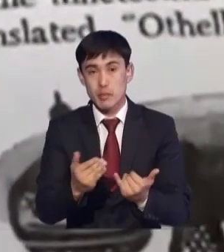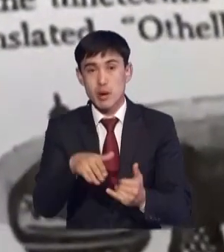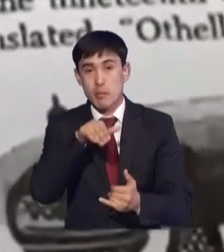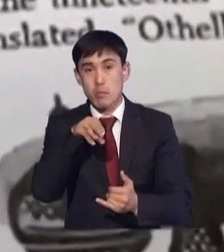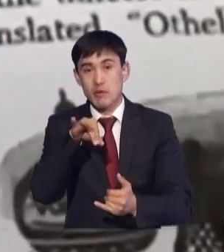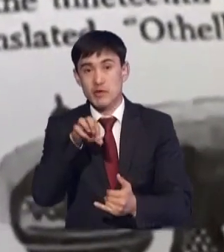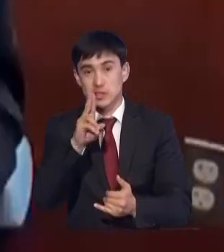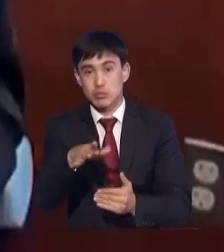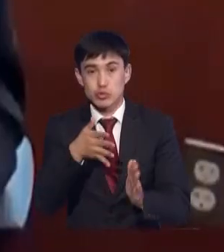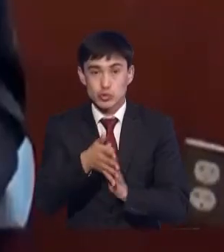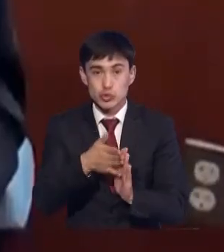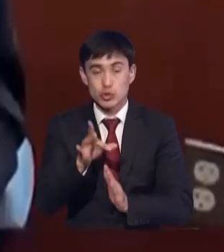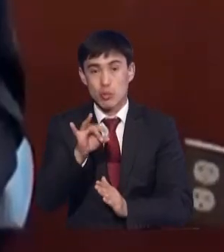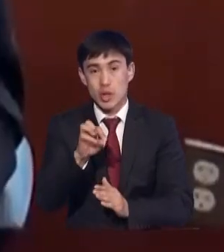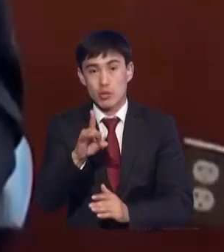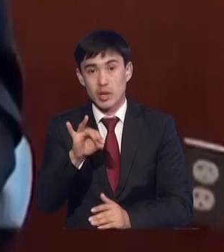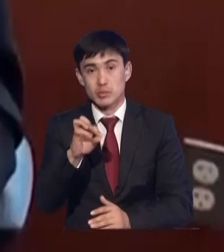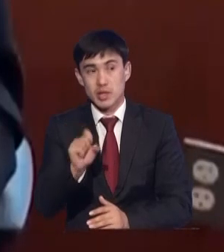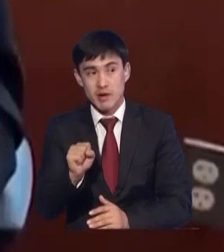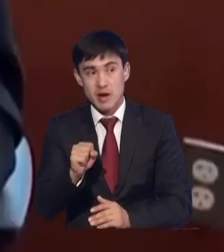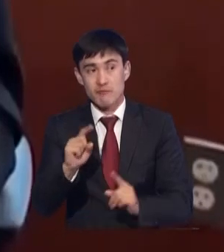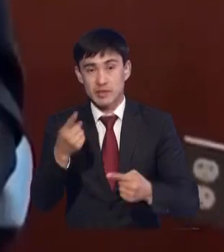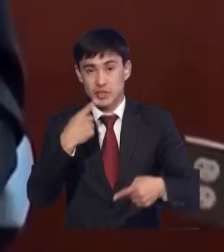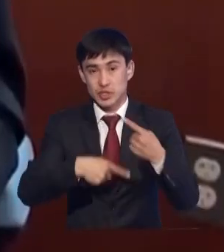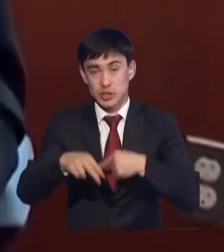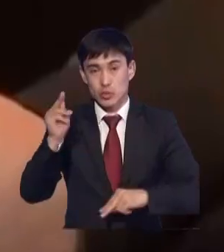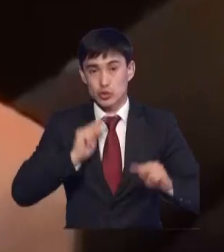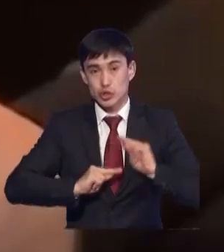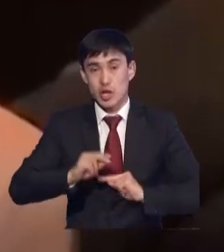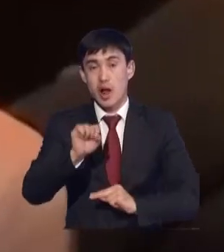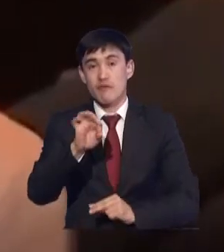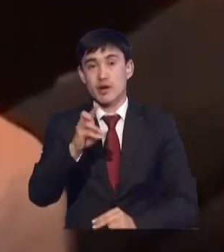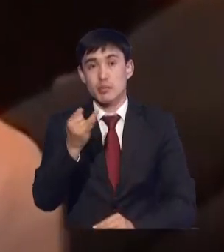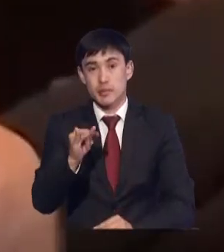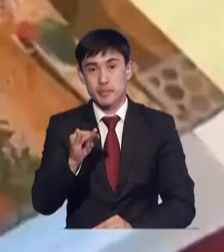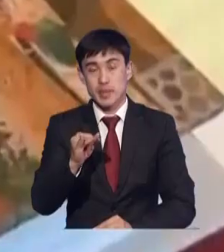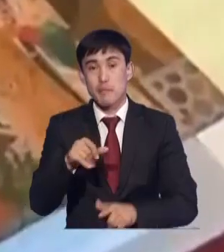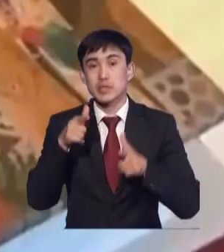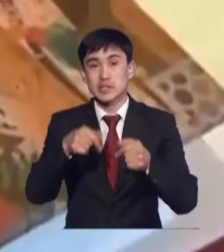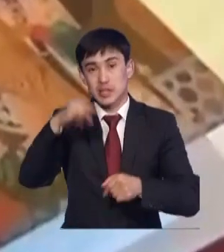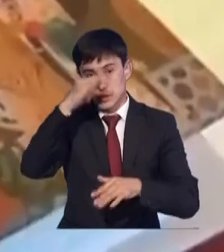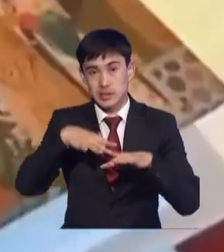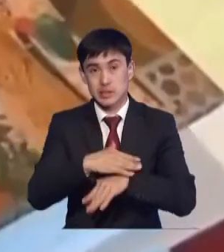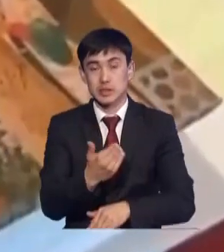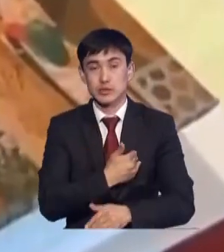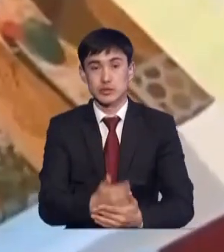профессор намерен освоить Роман ануара Алимжанова Возвращение учителя об Альфа раби а также посетить